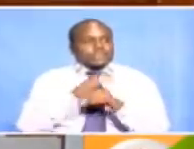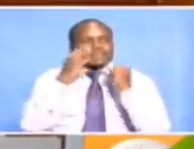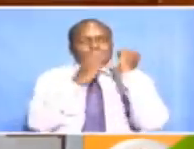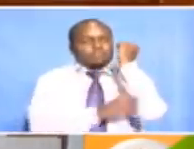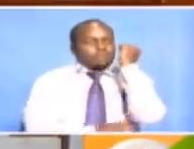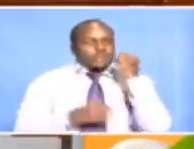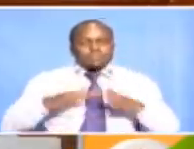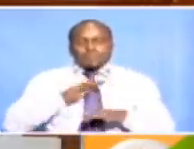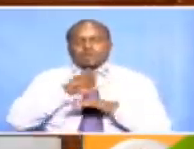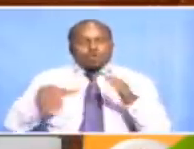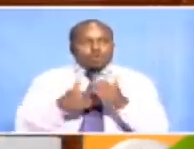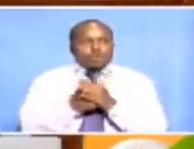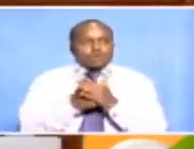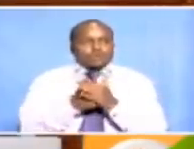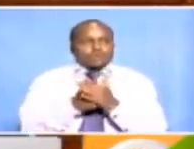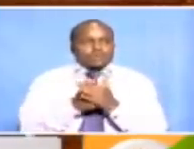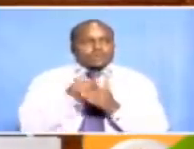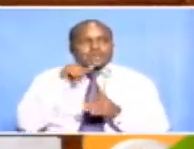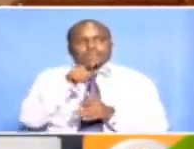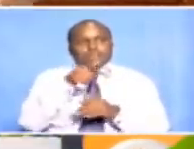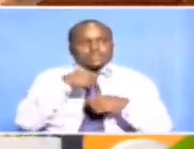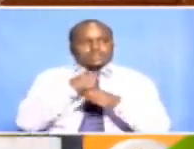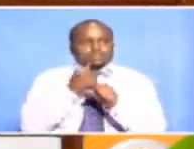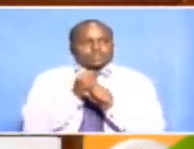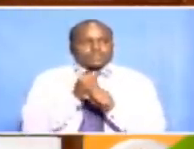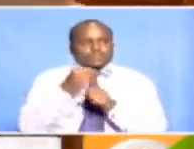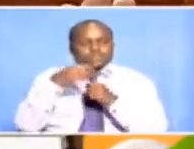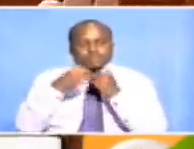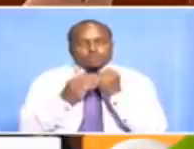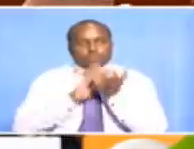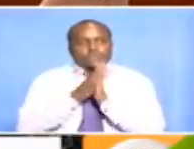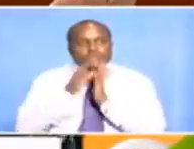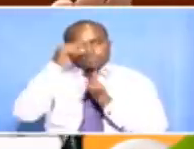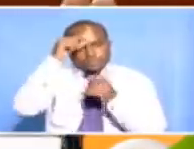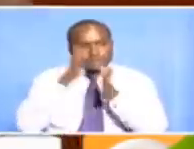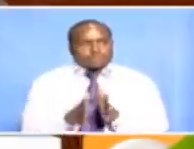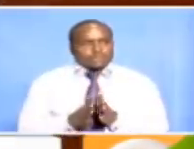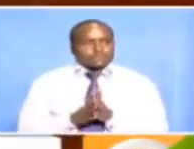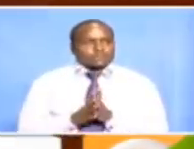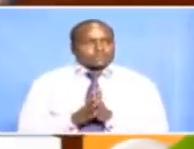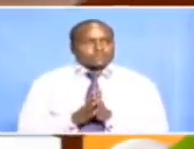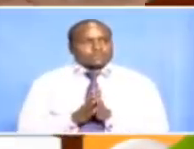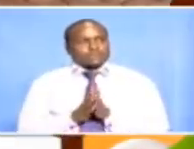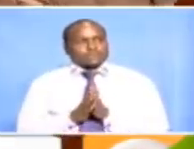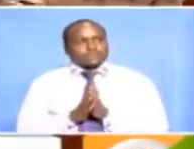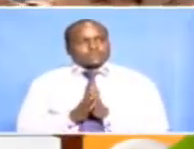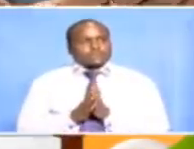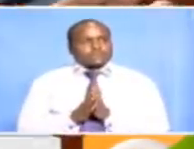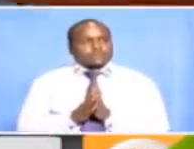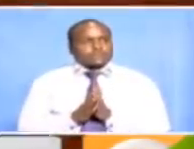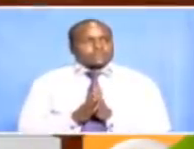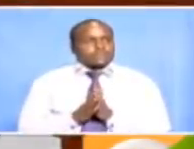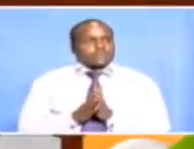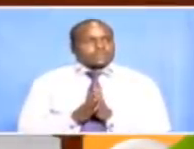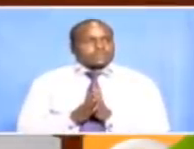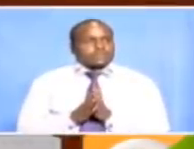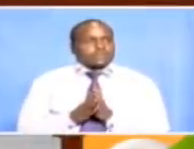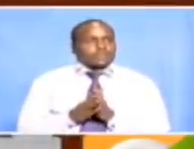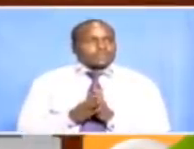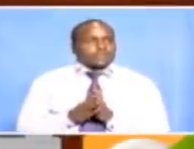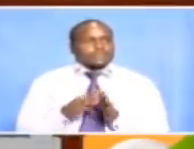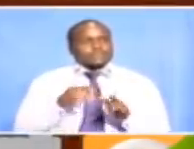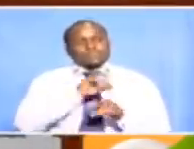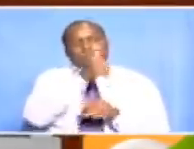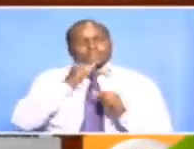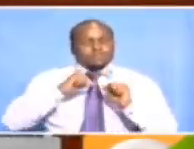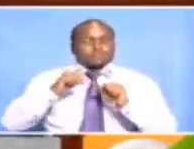kwa slums, au ndo watu walifanya Sonko kuwe governor. 80%. I don't want to kwasia technocrats and elites, they also voted for me. Sure.